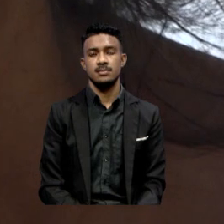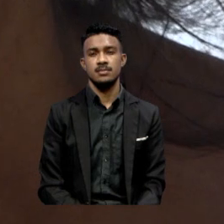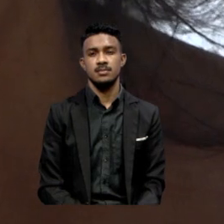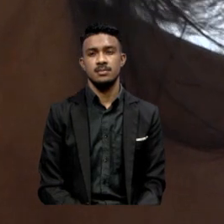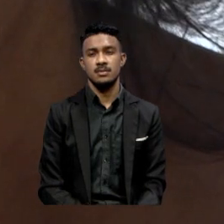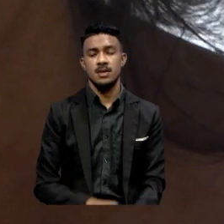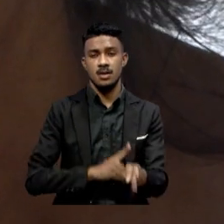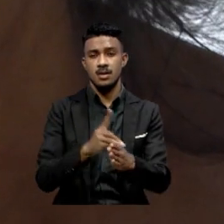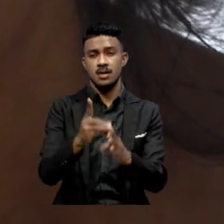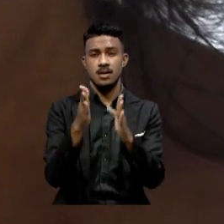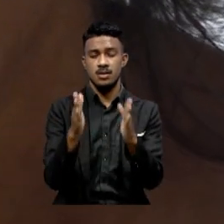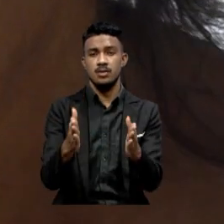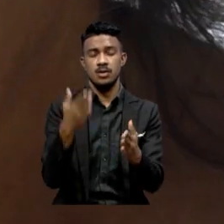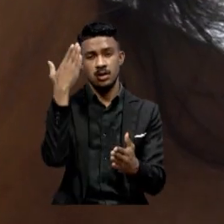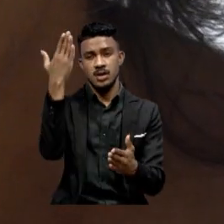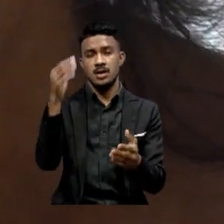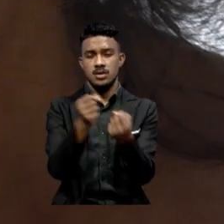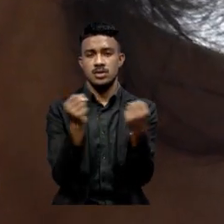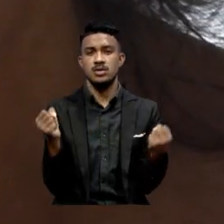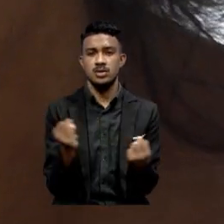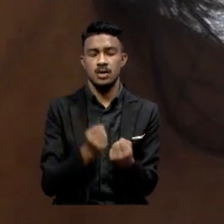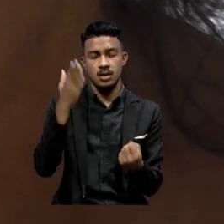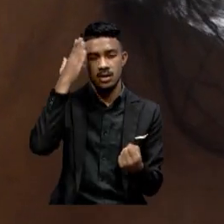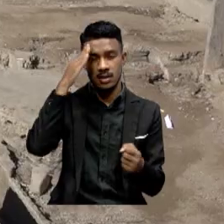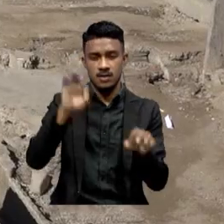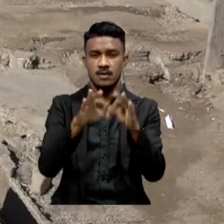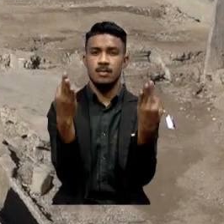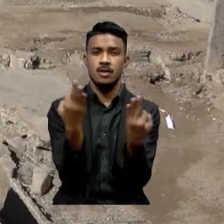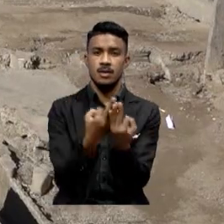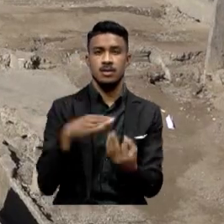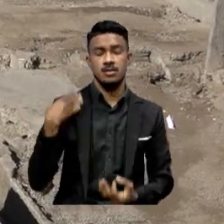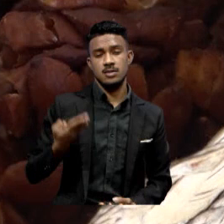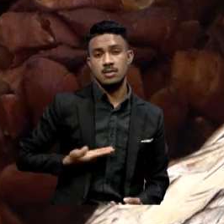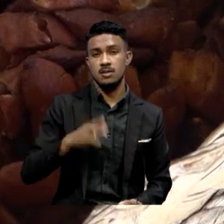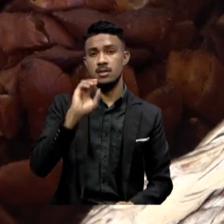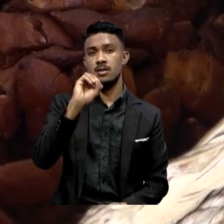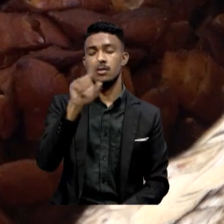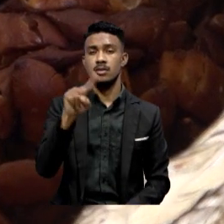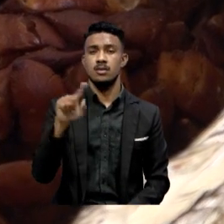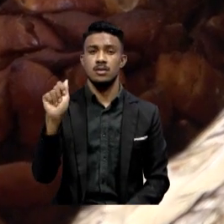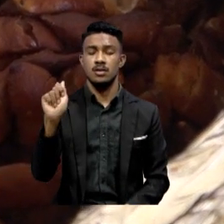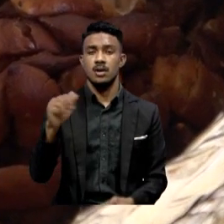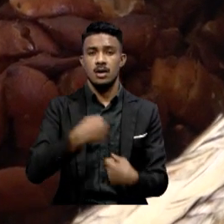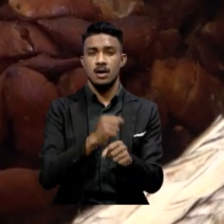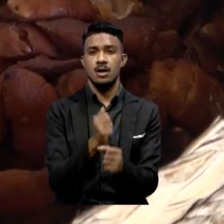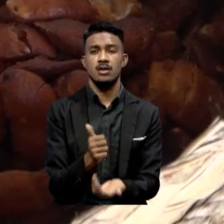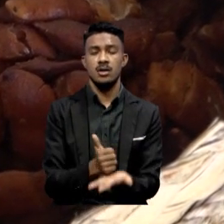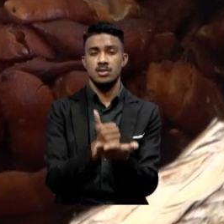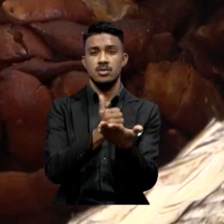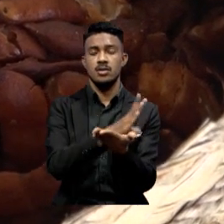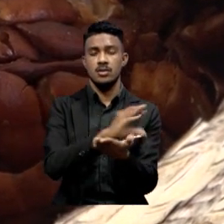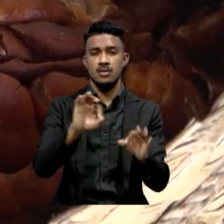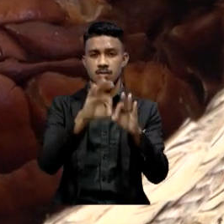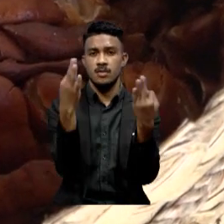Autoridade local Siranebe hatene hodia kondisaun familia senhora Rosa halona buat balung oritulung senhora Rosa honia familia. Ida